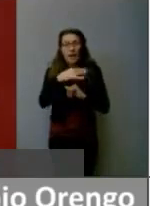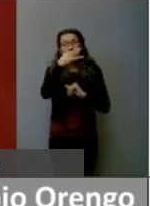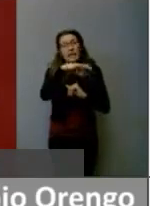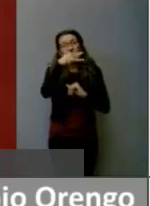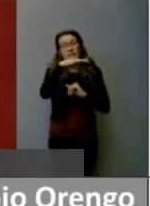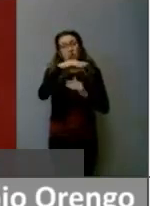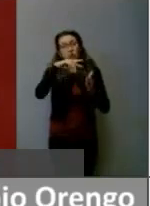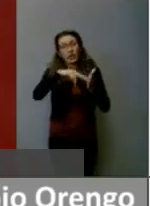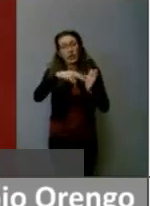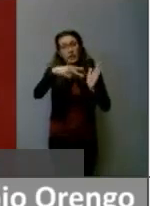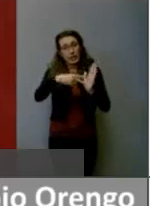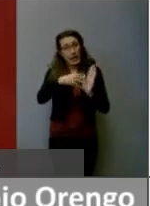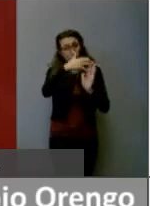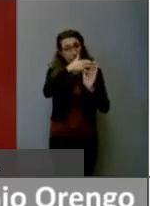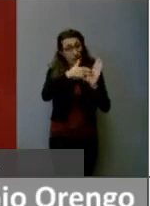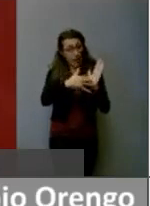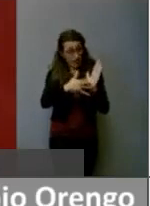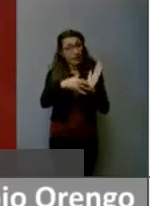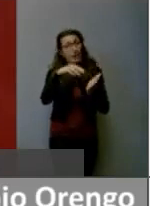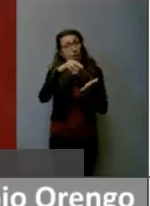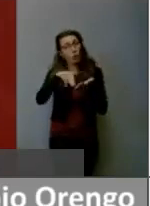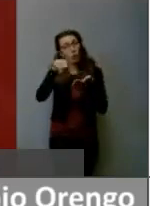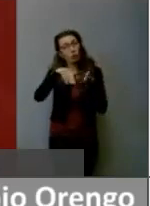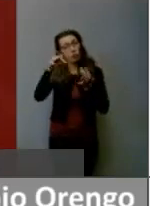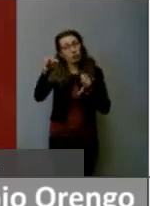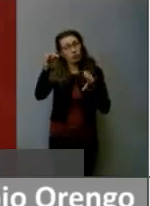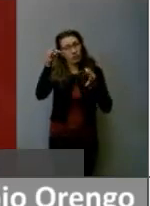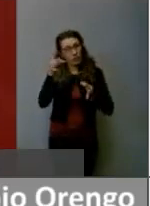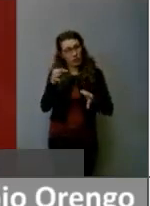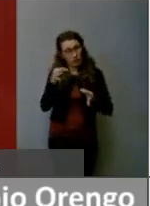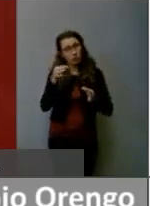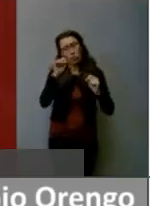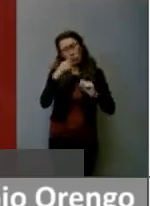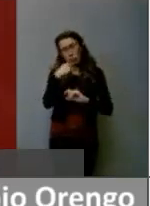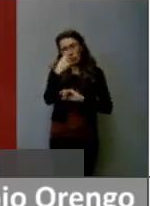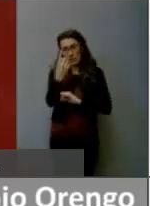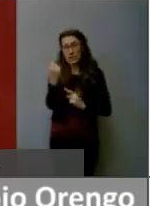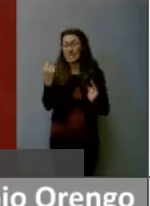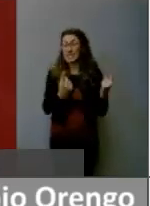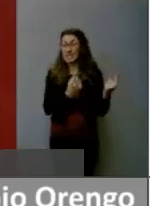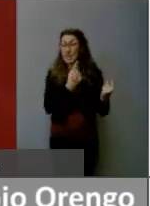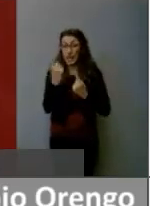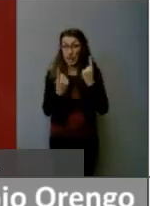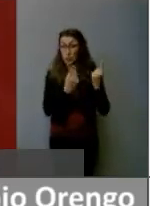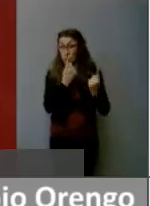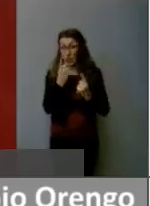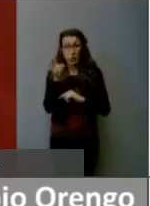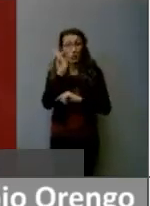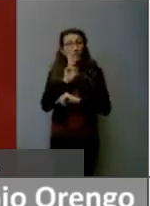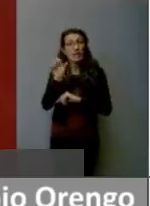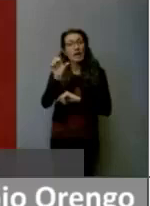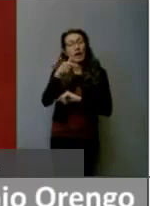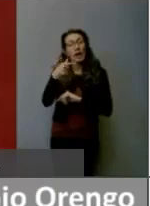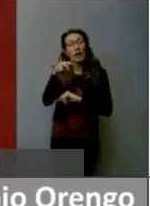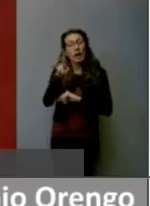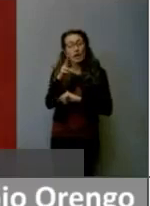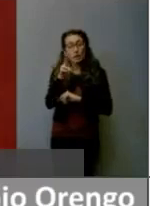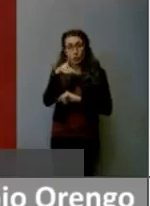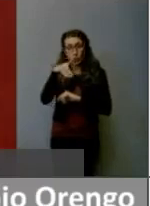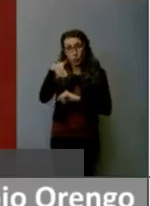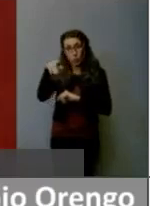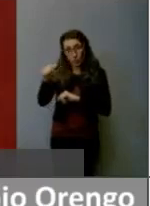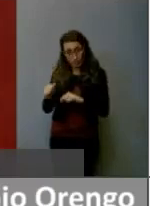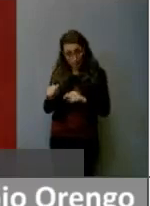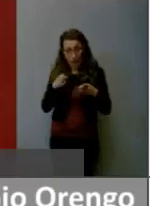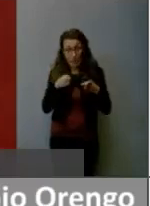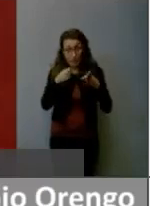che abbiamo ricevuto dagli uffici, posso dire che la situazione dei cedimenti nel tratto di via Struppa, con riferimento